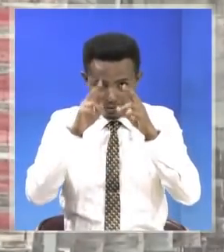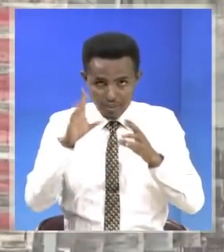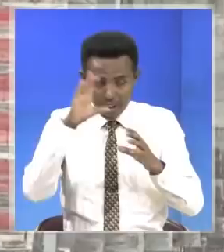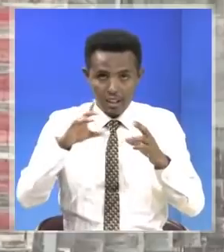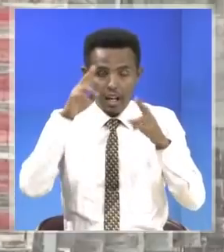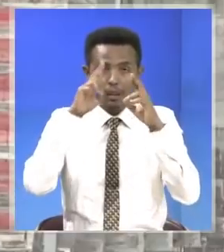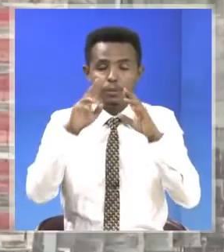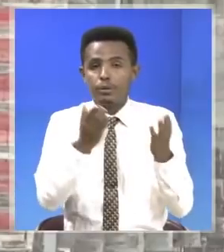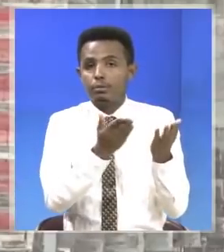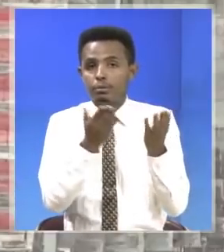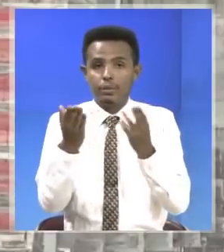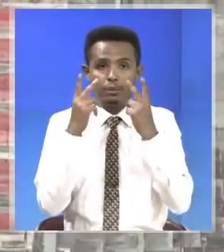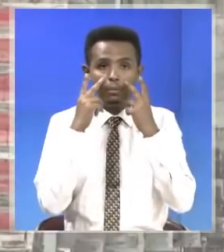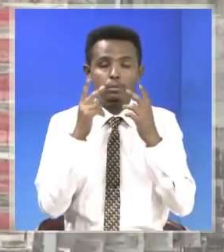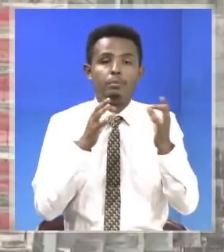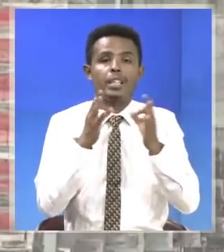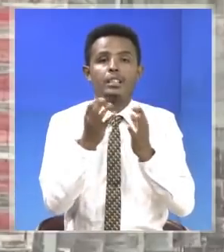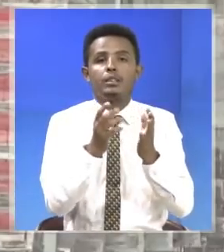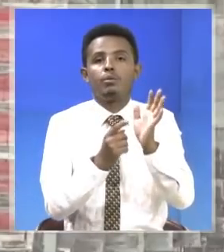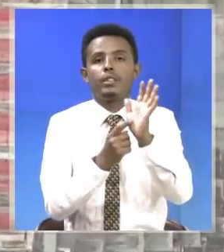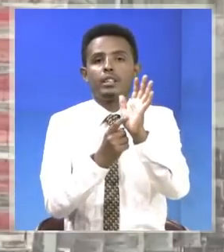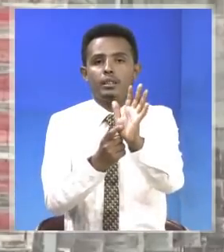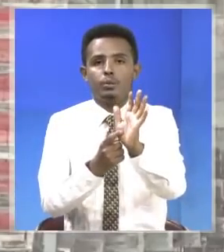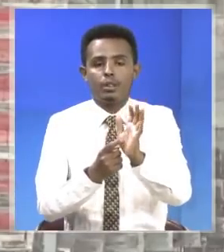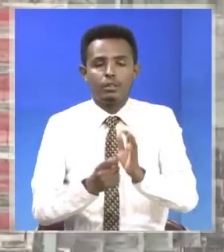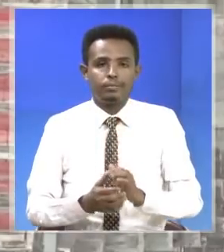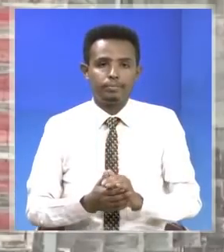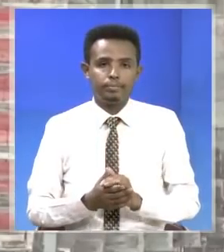እንደምትመለከተው በመግለጫው ተጠቅሷል።